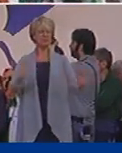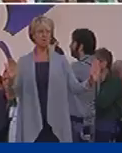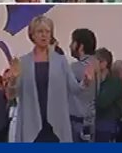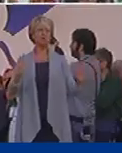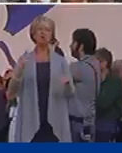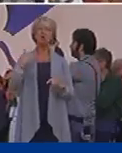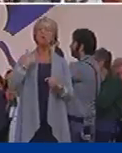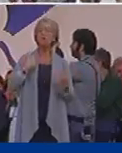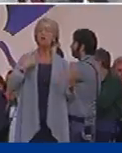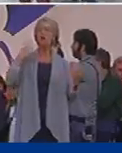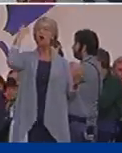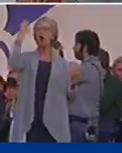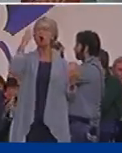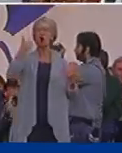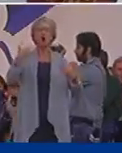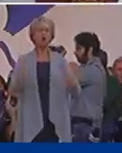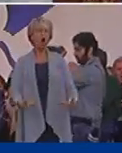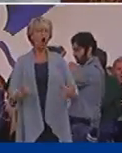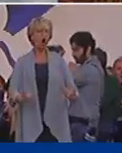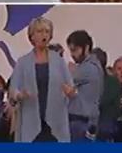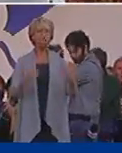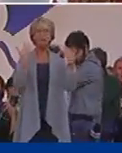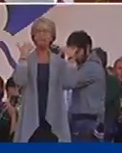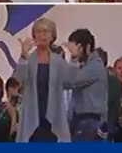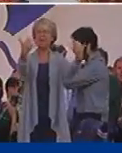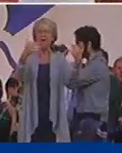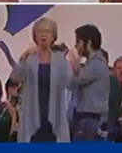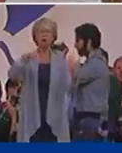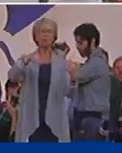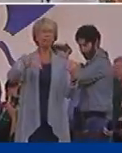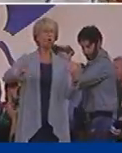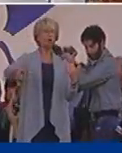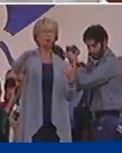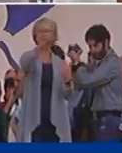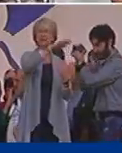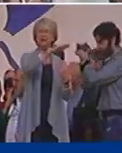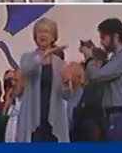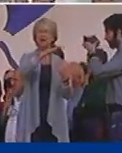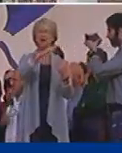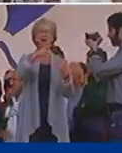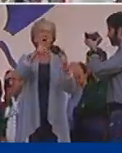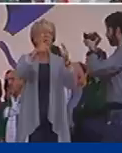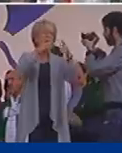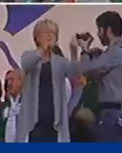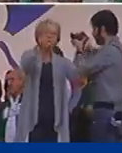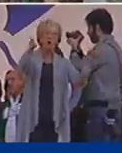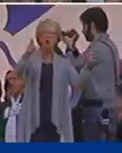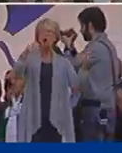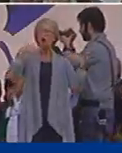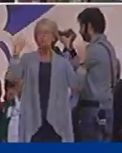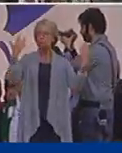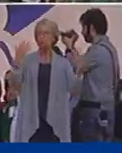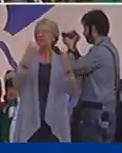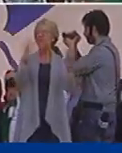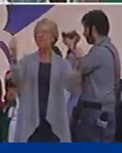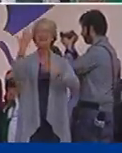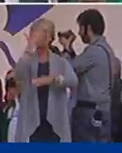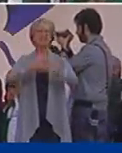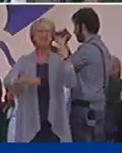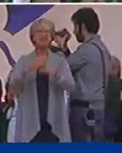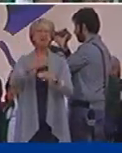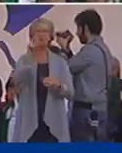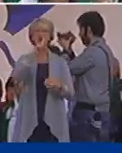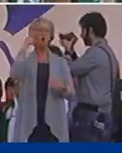Per me è un orgoglio oggi avere a questo Prato di Pontida, oltre a voi, decine di disabili, di non